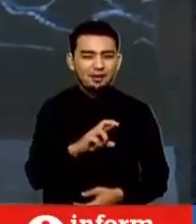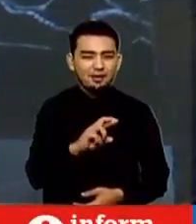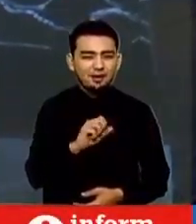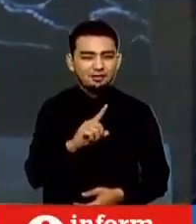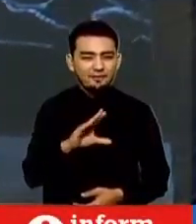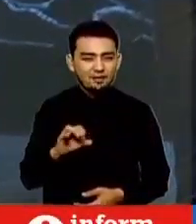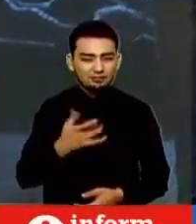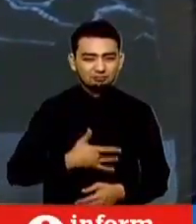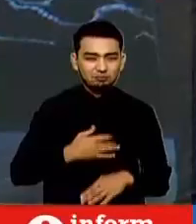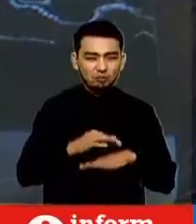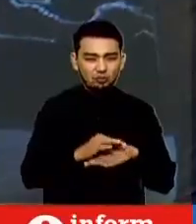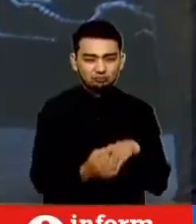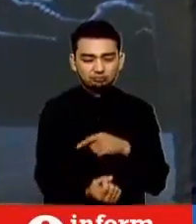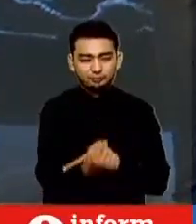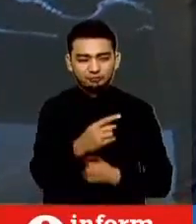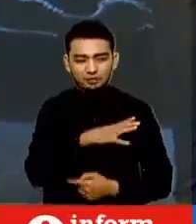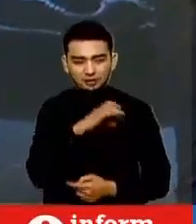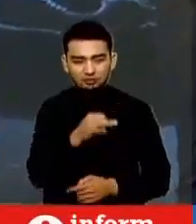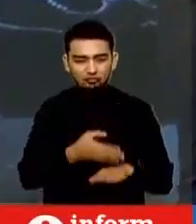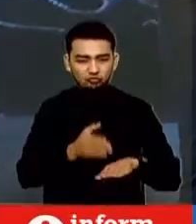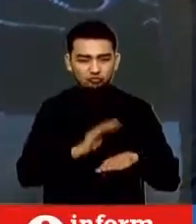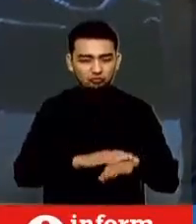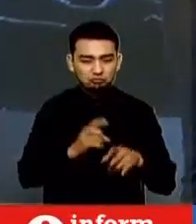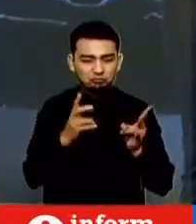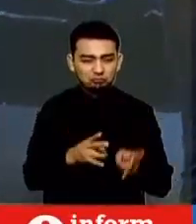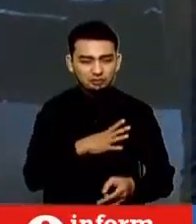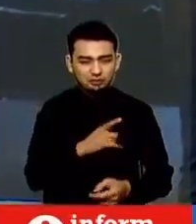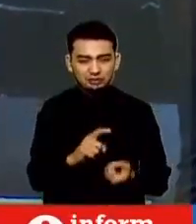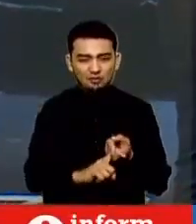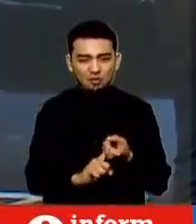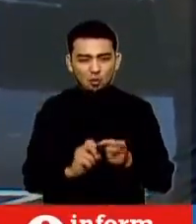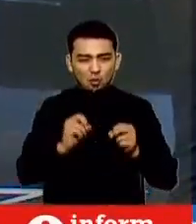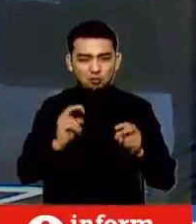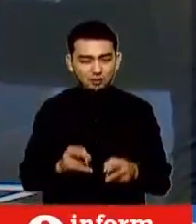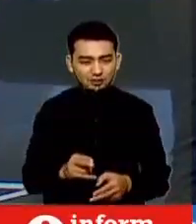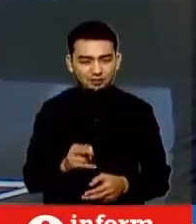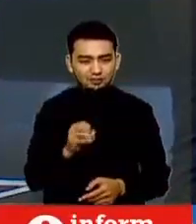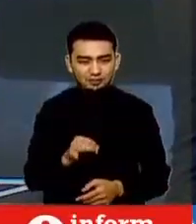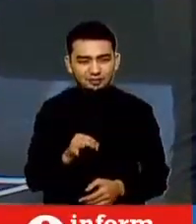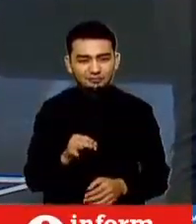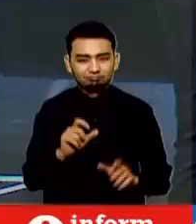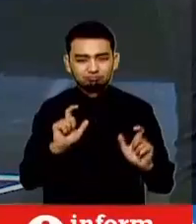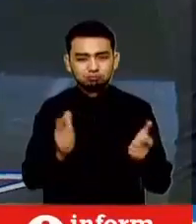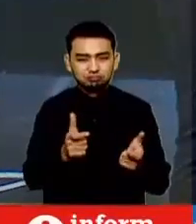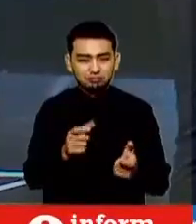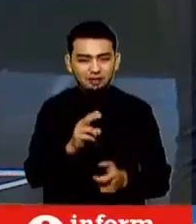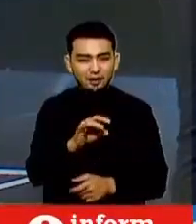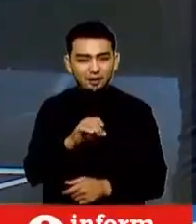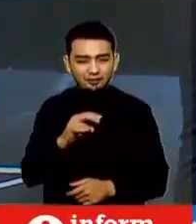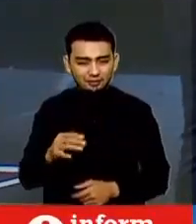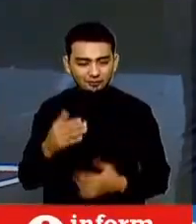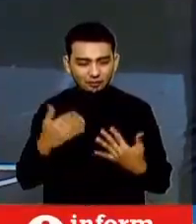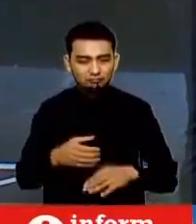из них в реанимации в крайне тяжелом состоянии. В связи с особо опасным заболеванием в поселке ввели карантин и поставили